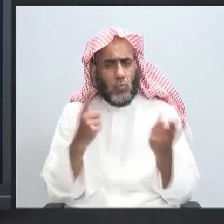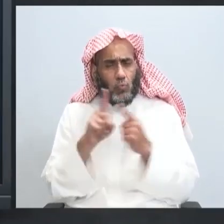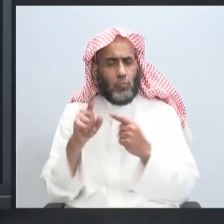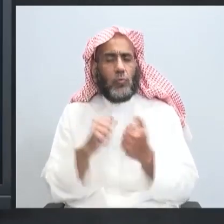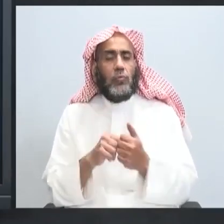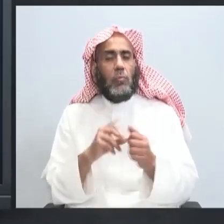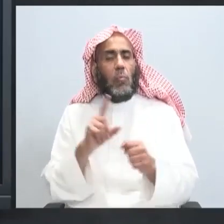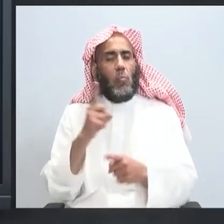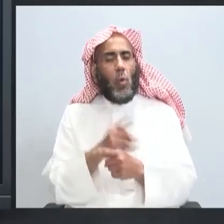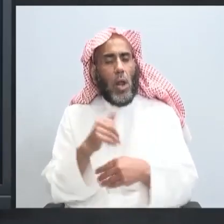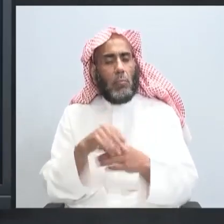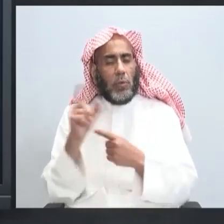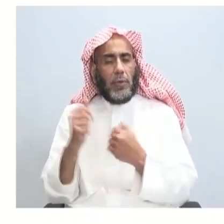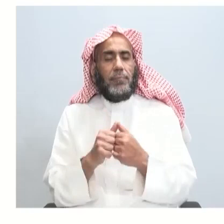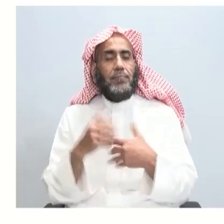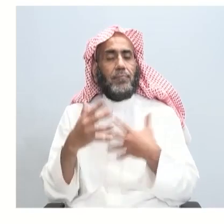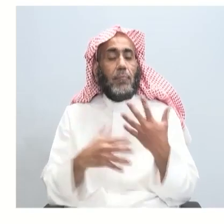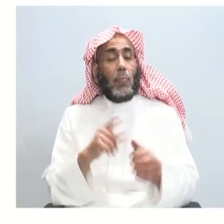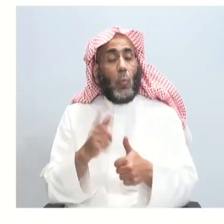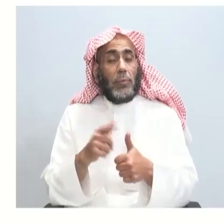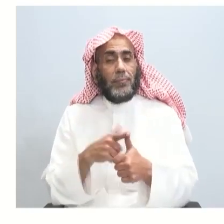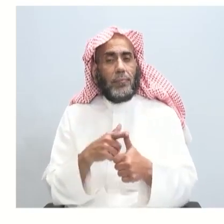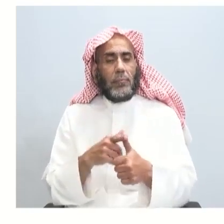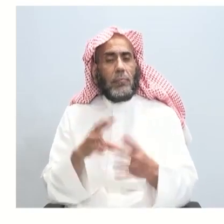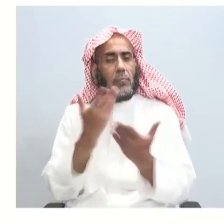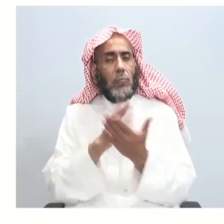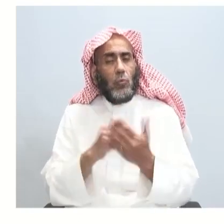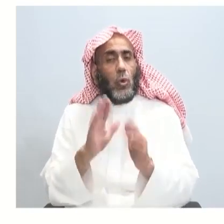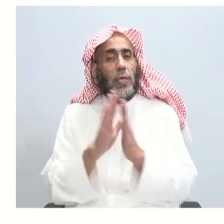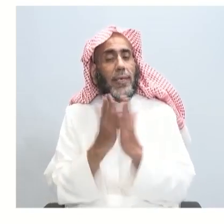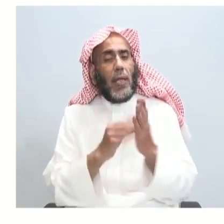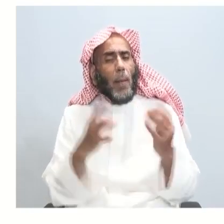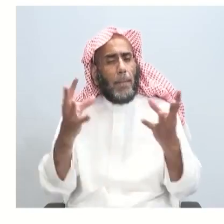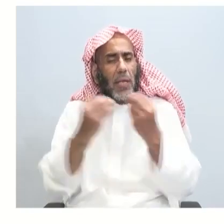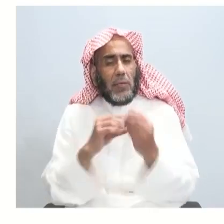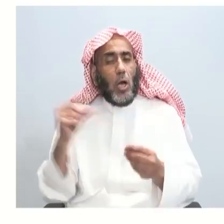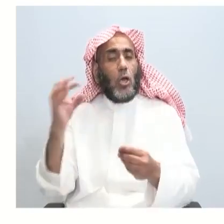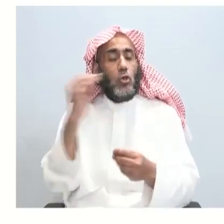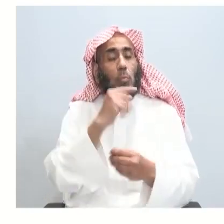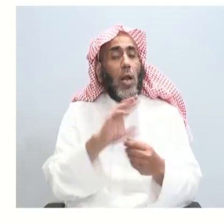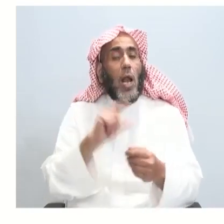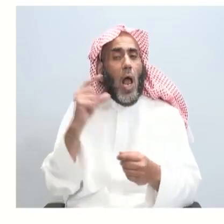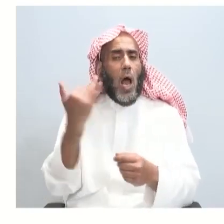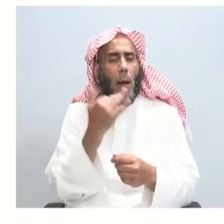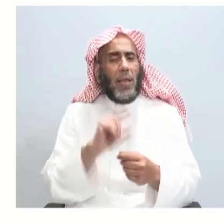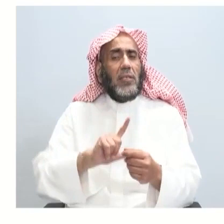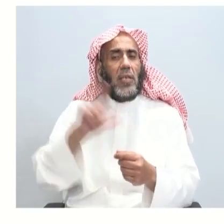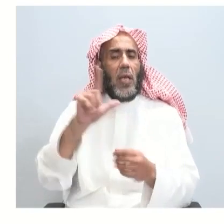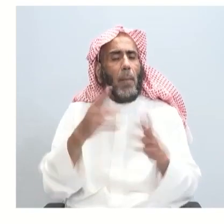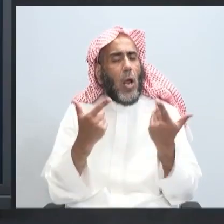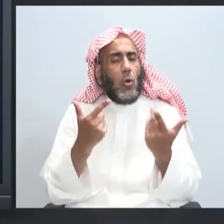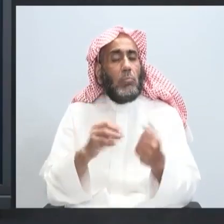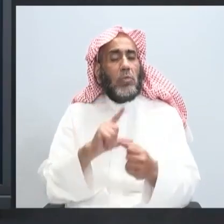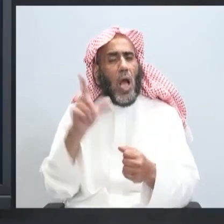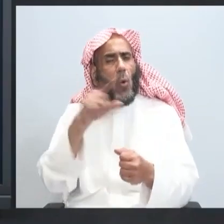وعلامه خطا امام العباره غير صحيحه اولا المعجم كتاب يجمع الجمل العربيه الصحيحه ما رايكم